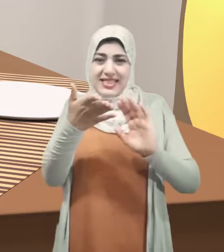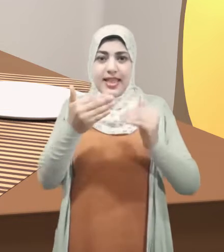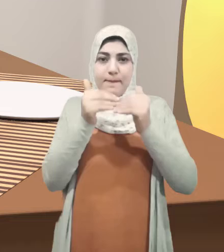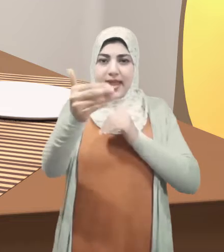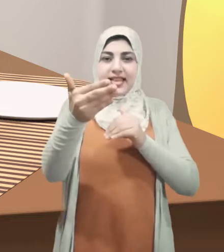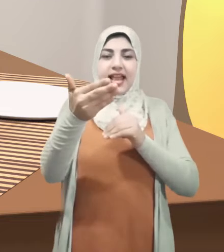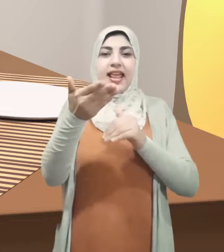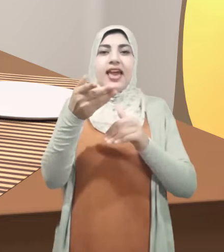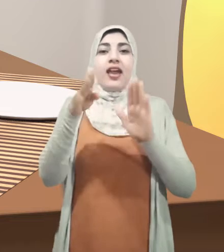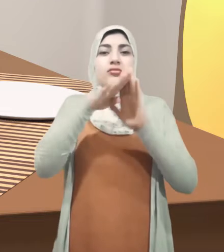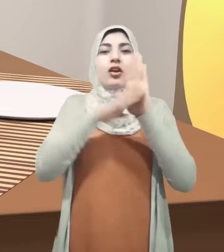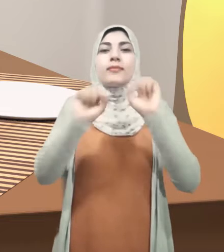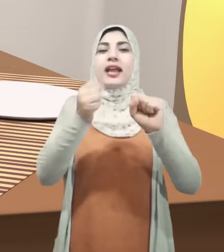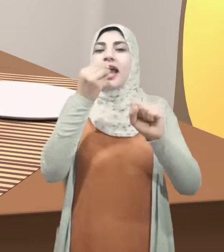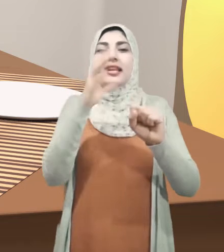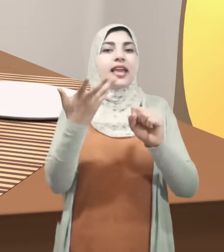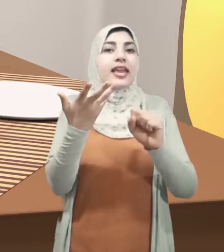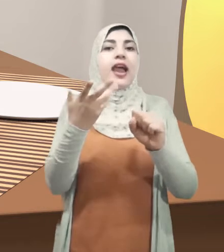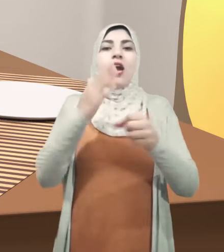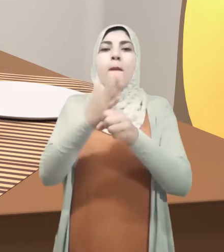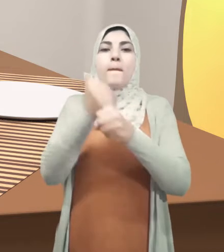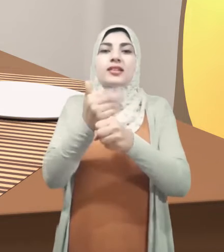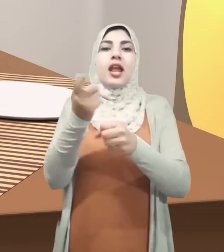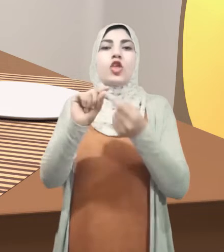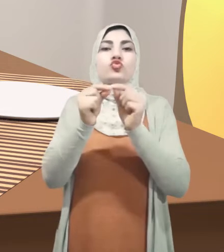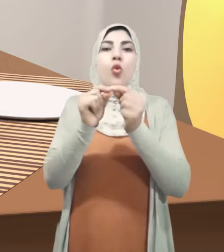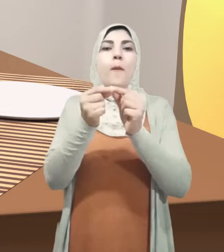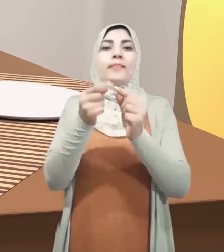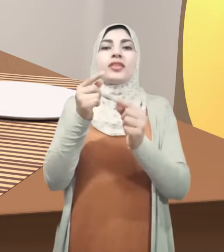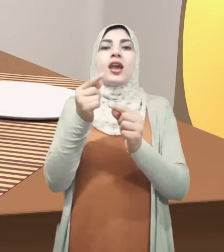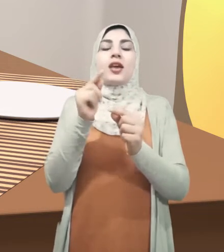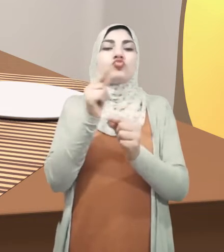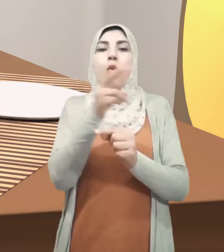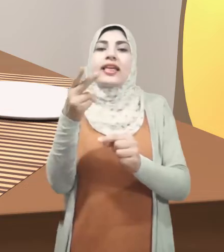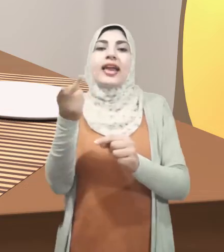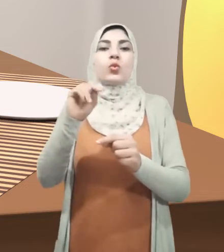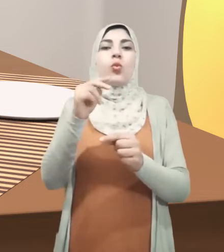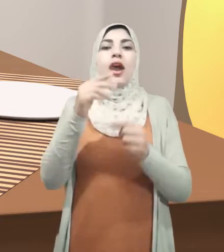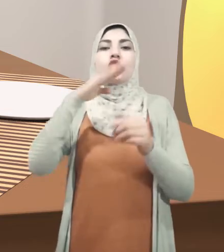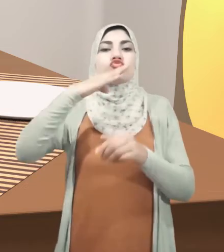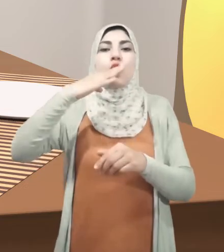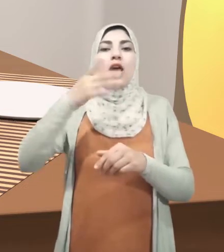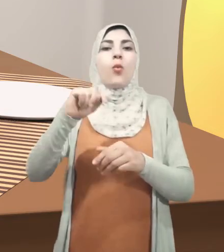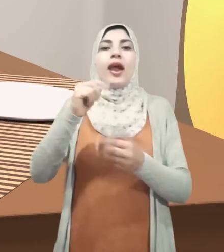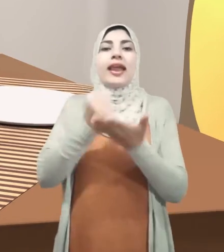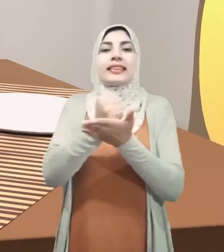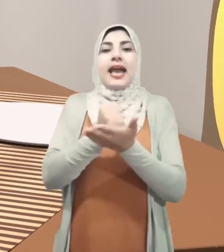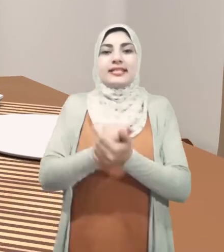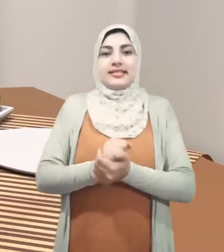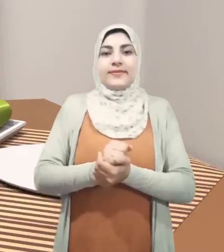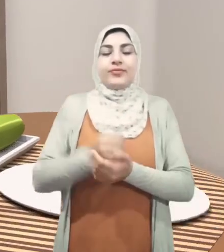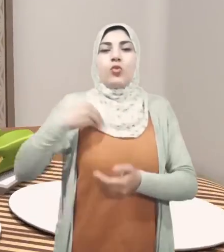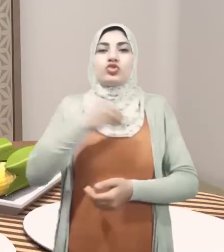لو تجنبتها ما رح تشعر بأي تقلصات في القولون، وهي البصل والثوم والبقوليات والذرة والعدس.